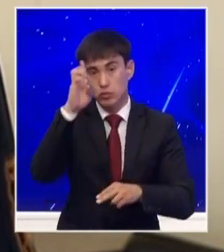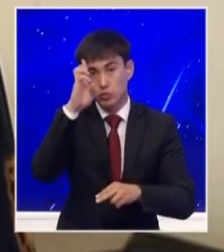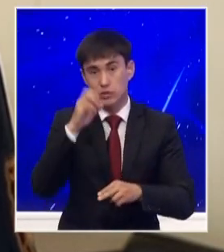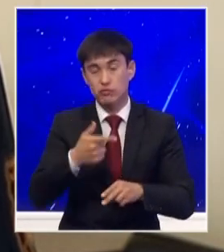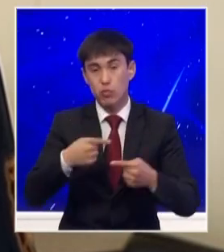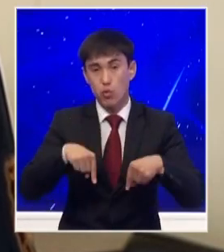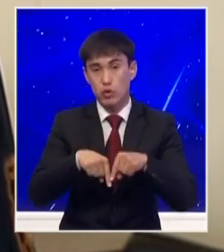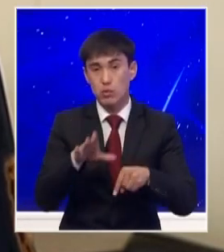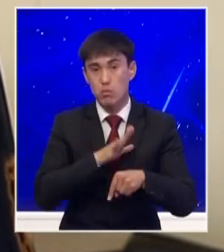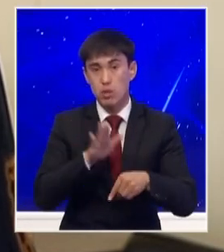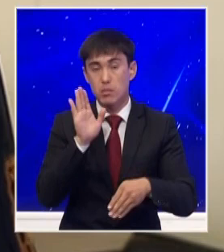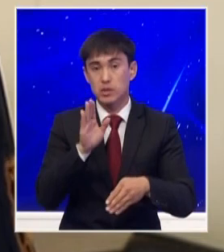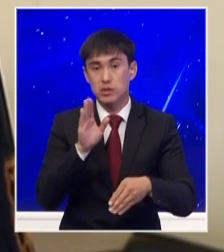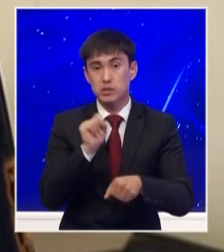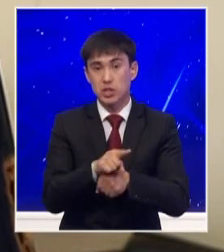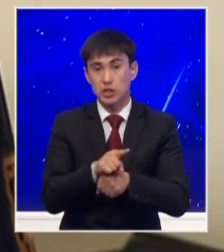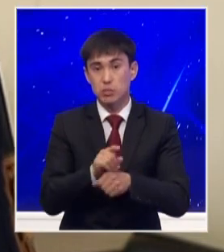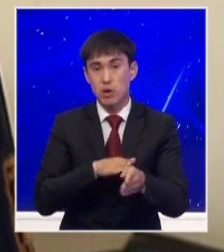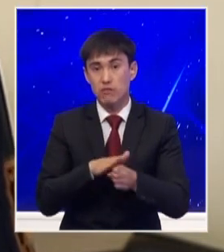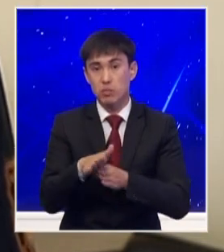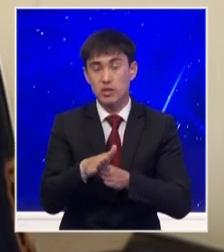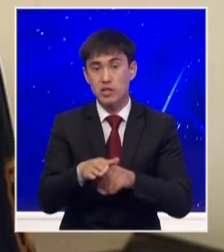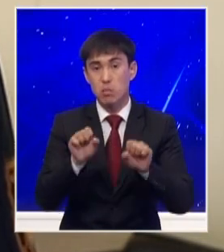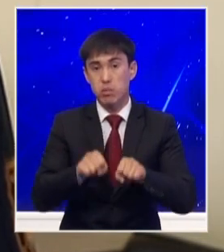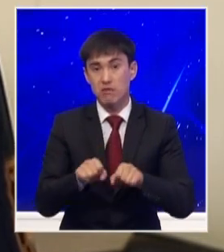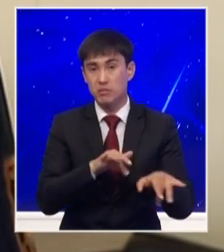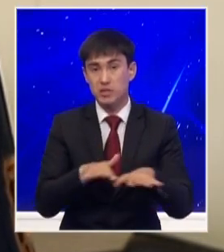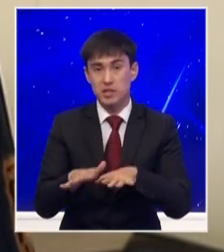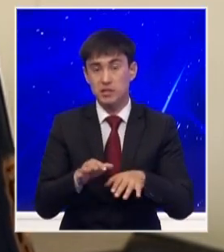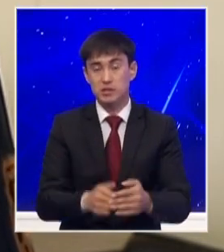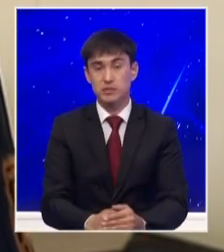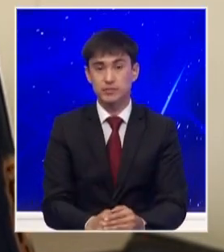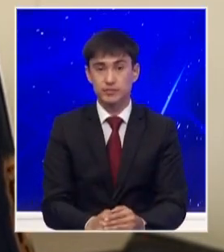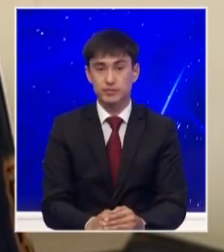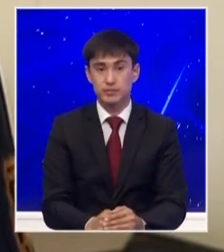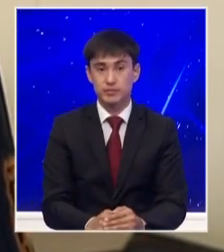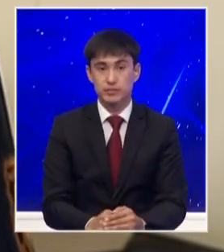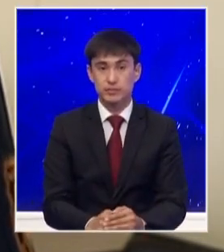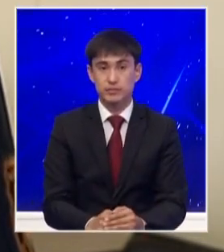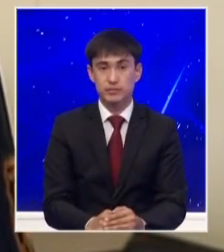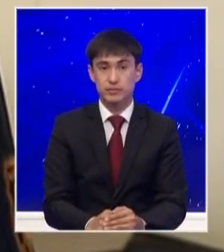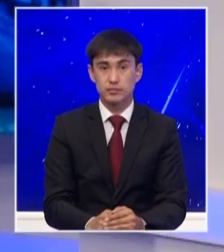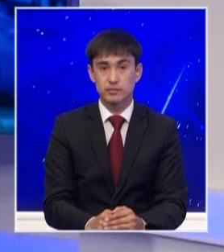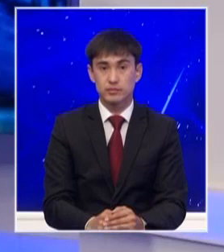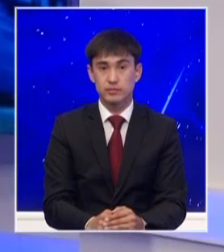государственными органами был поставлен ряд задач по осуществлению правоприменительной деятельности.